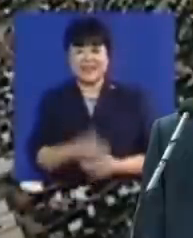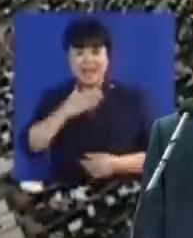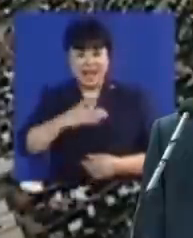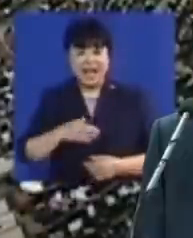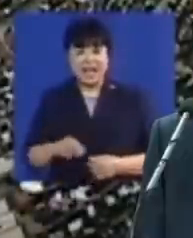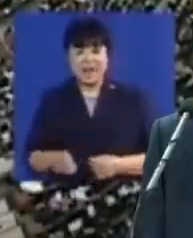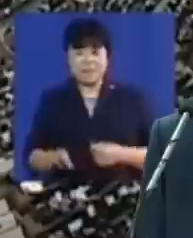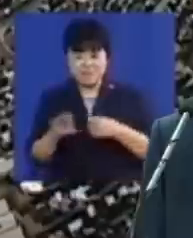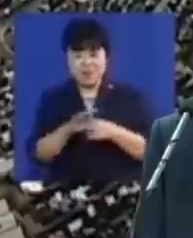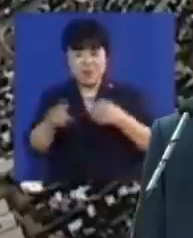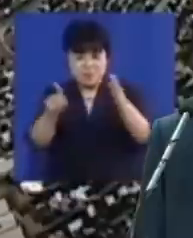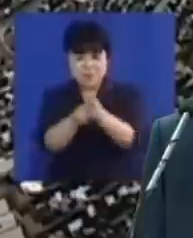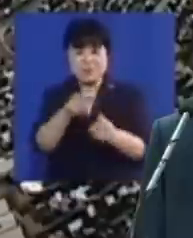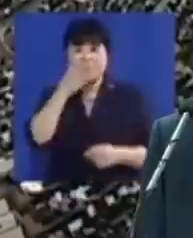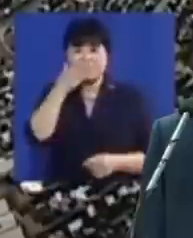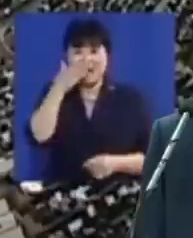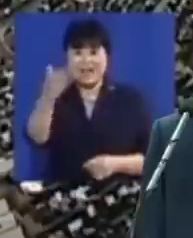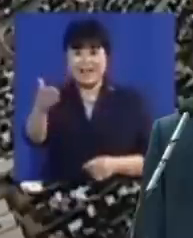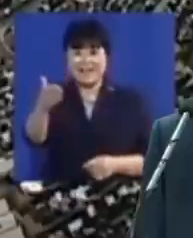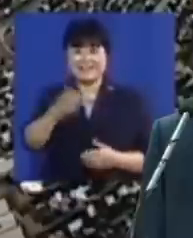알면 믿을 수 있으니까요.